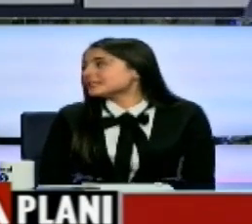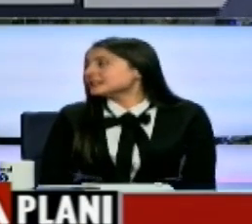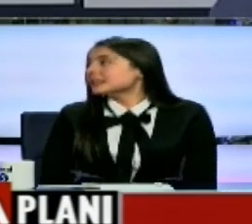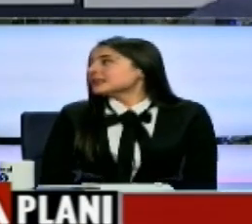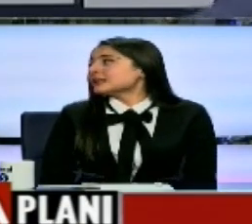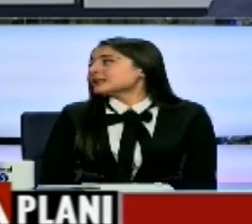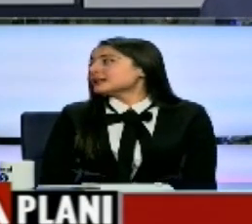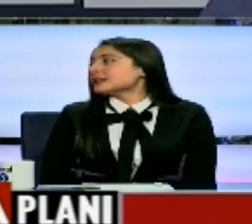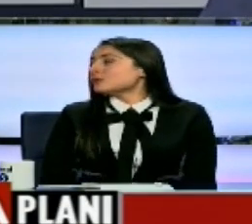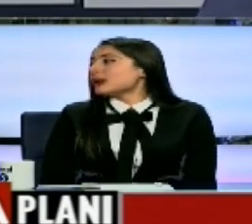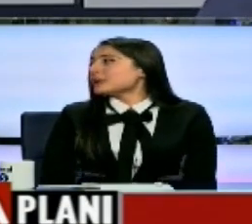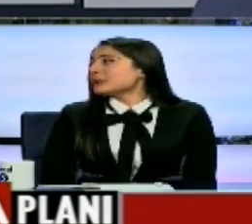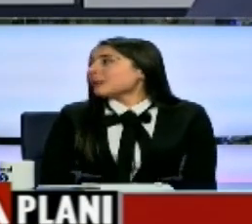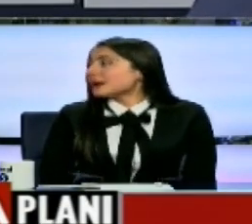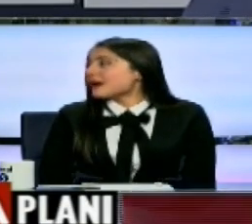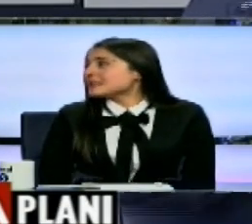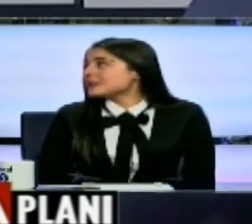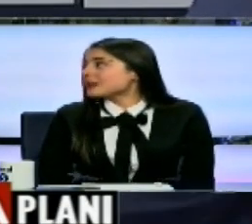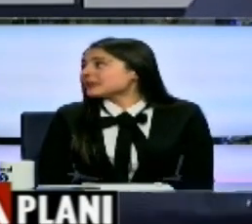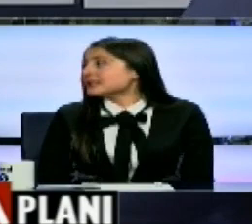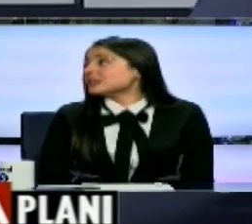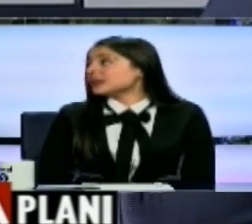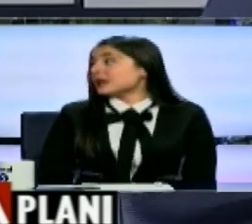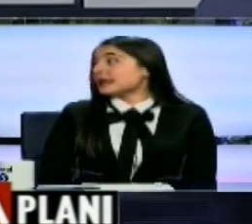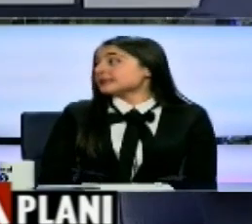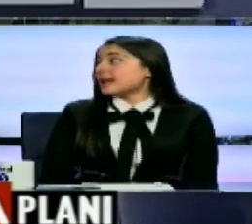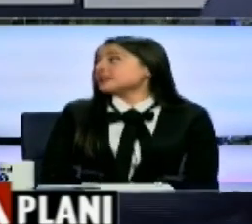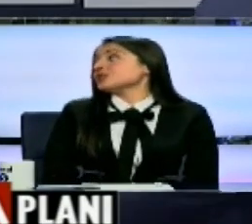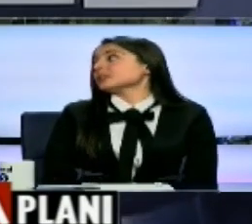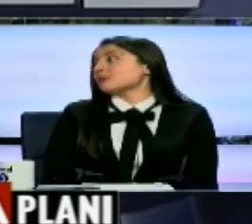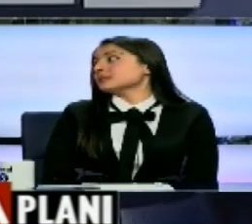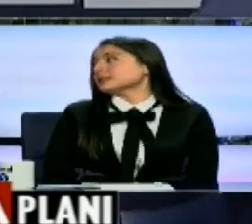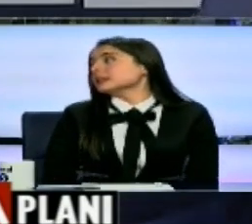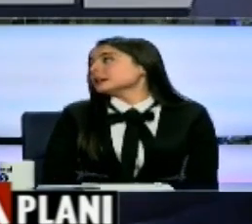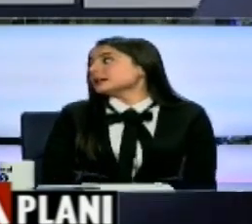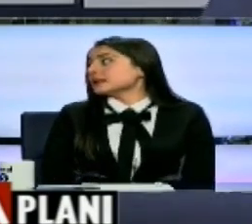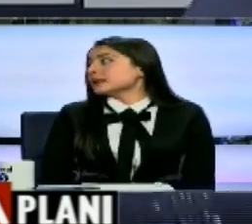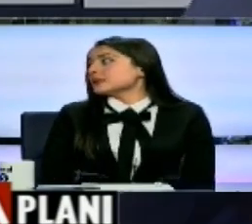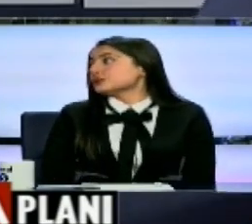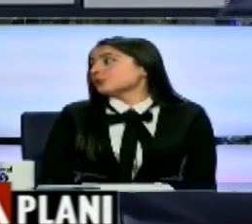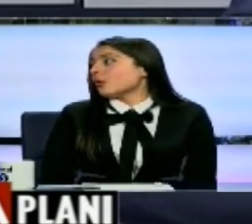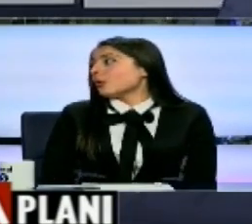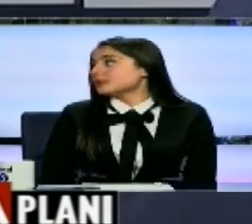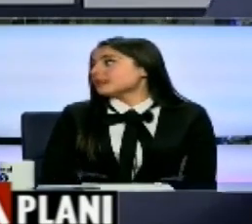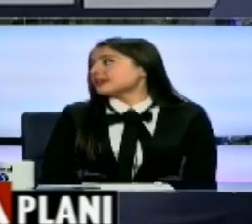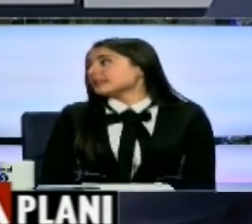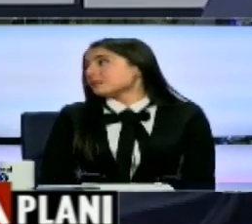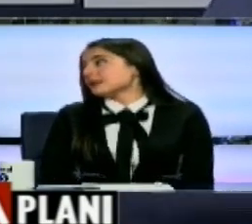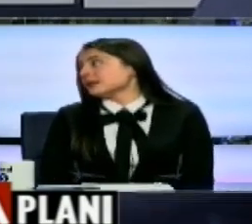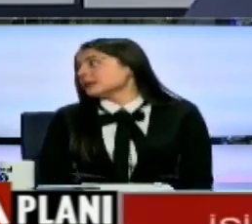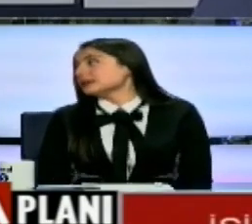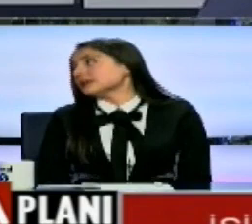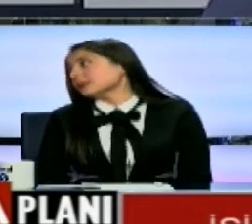onları. Onlarla beraber aynı zamanda engelli iş adamları çıkıyor ortaya, Veysel